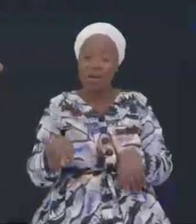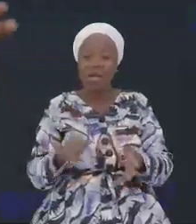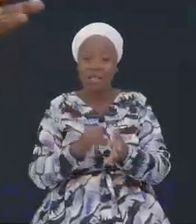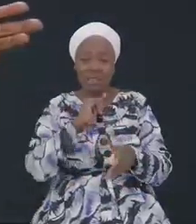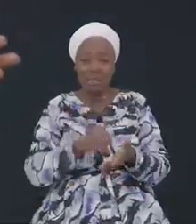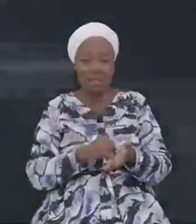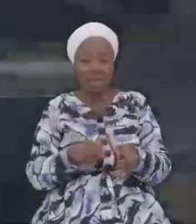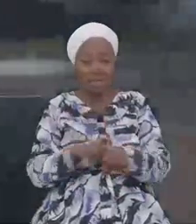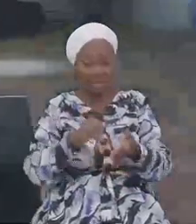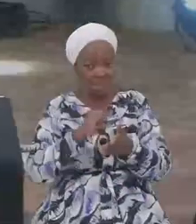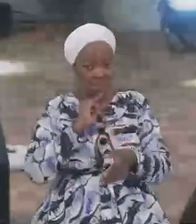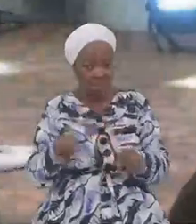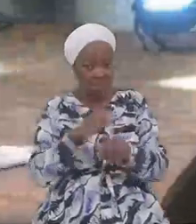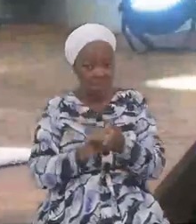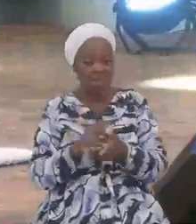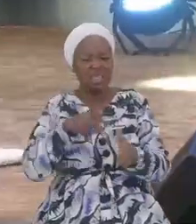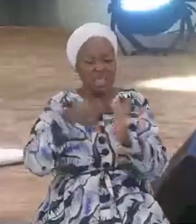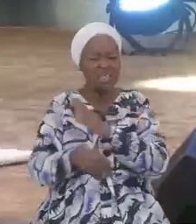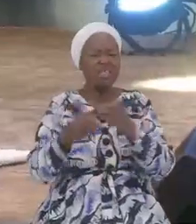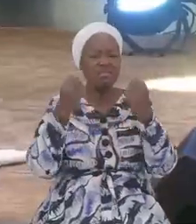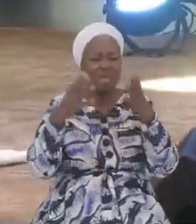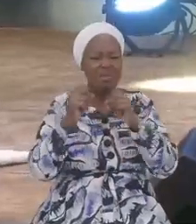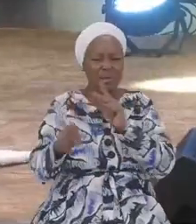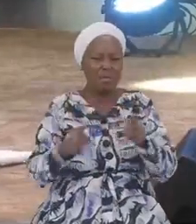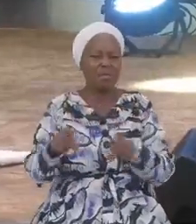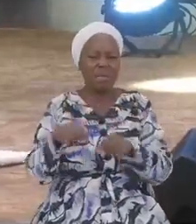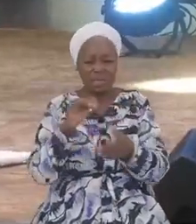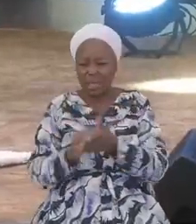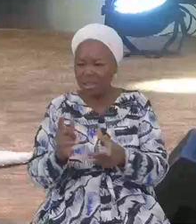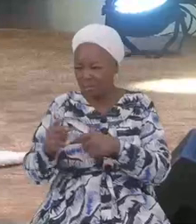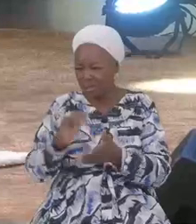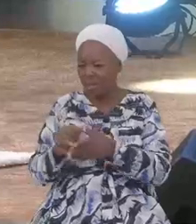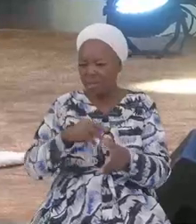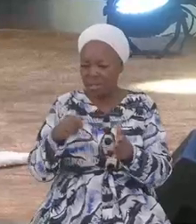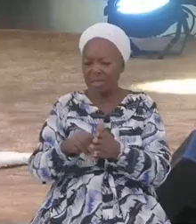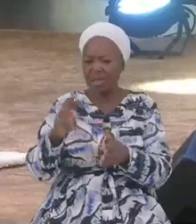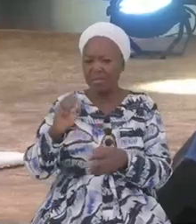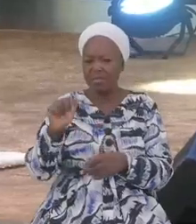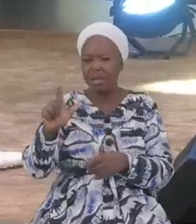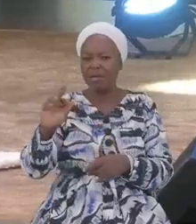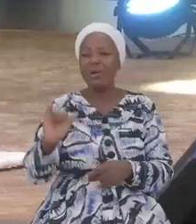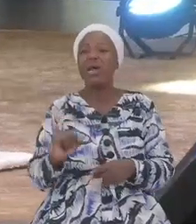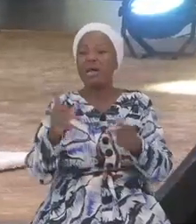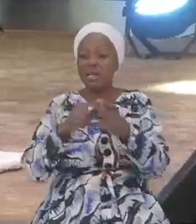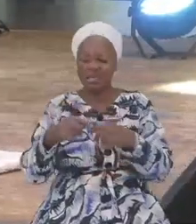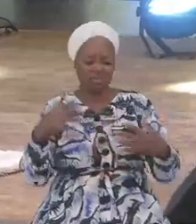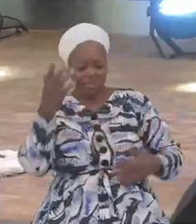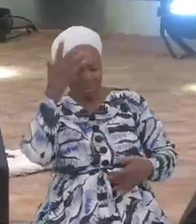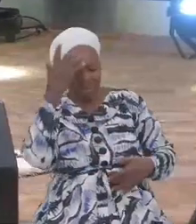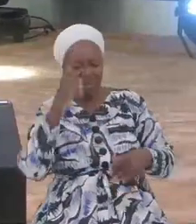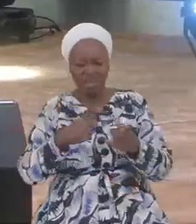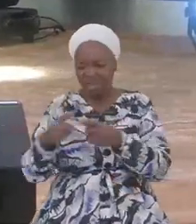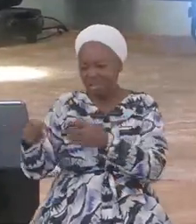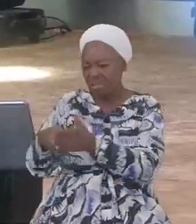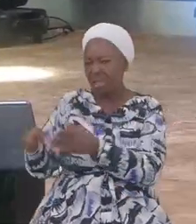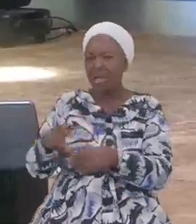c'est le paludisme. Vous allez à l'hôpital, telle personne dit c'est le paludisme. Où avez-vous attrapé la malaria?